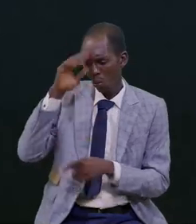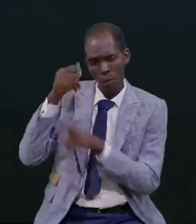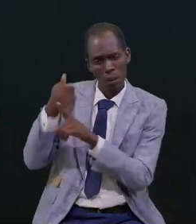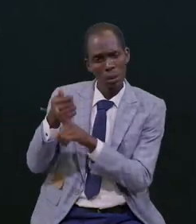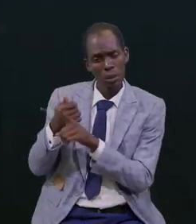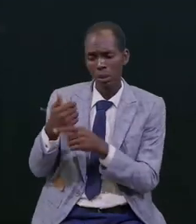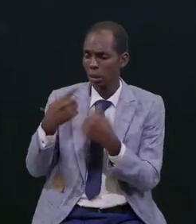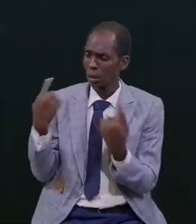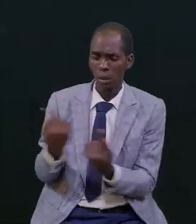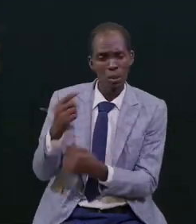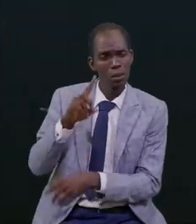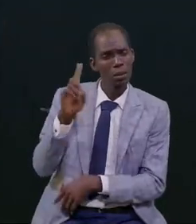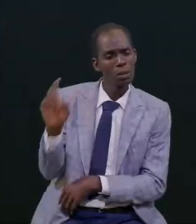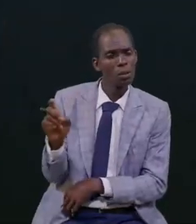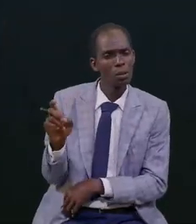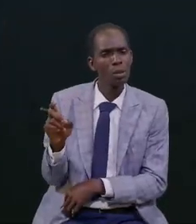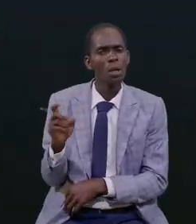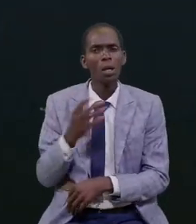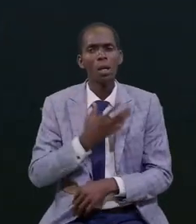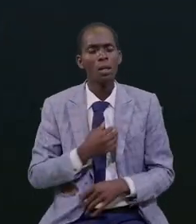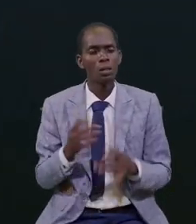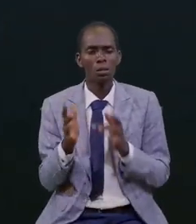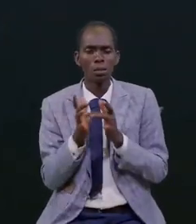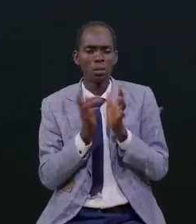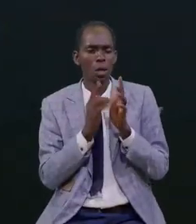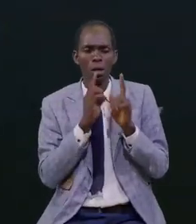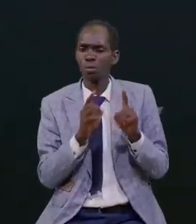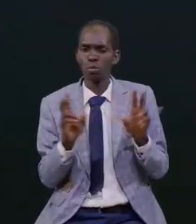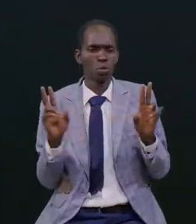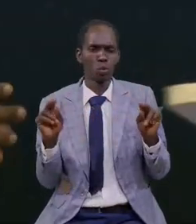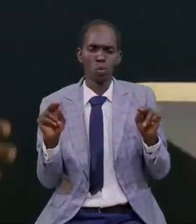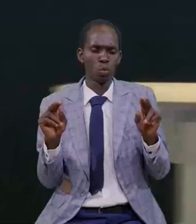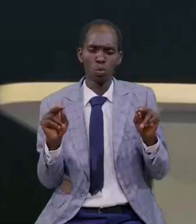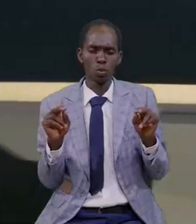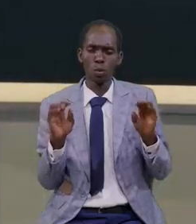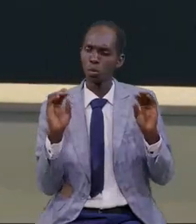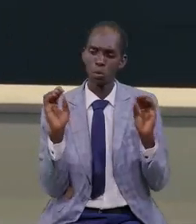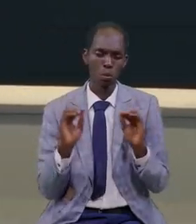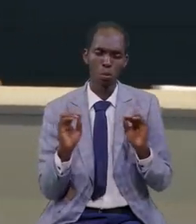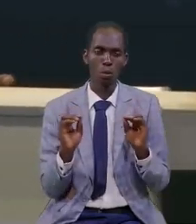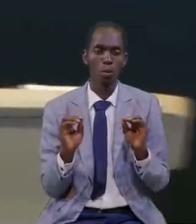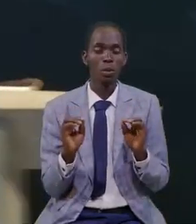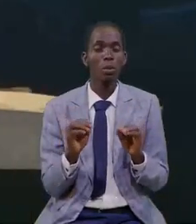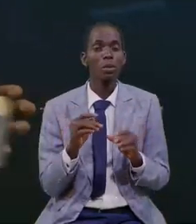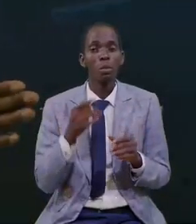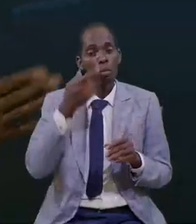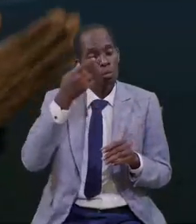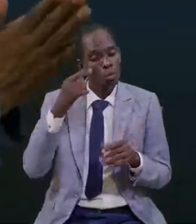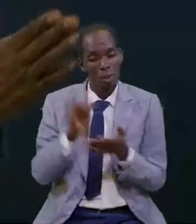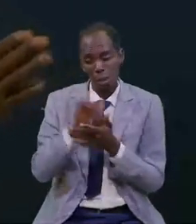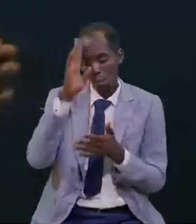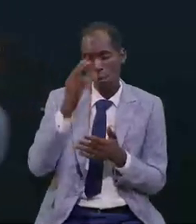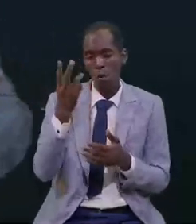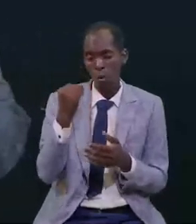péchés et Jésus a dit non non aucun de deux mais c'est pour que la gloire de